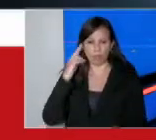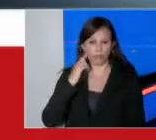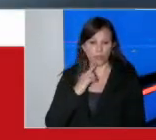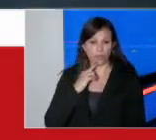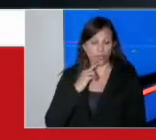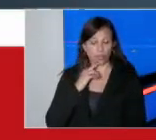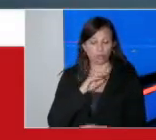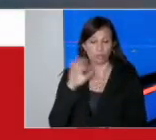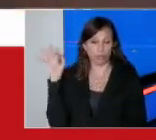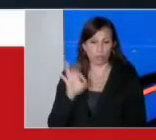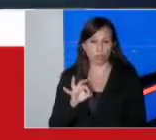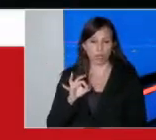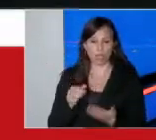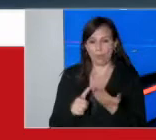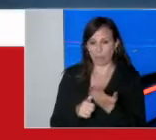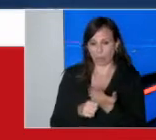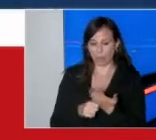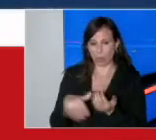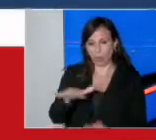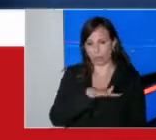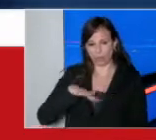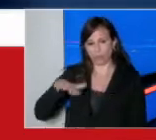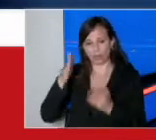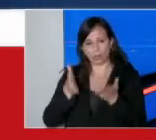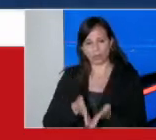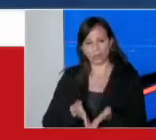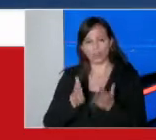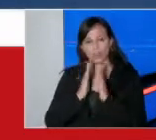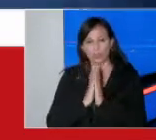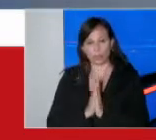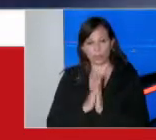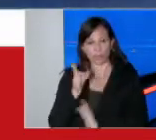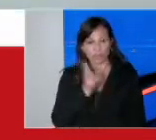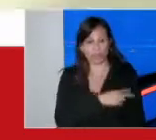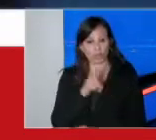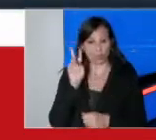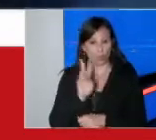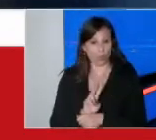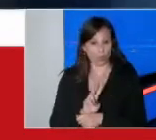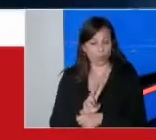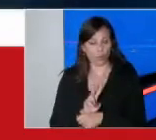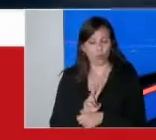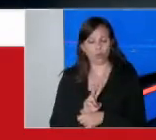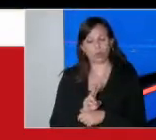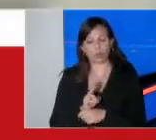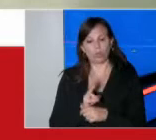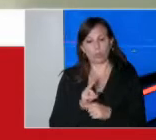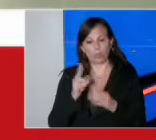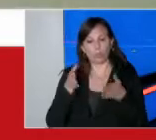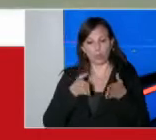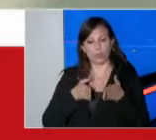פעילותה הסדירה של התחבורה ברחבי הנגב, אנו קוראים למשטרה לדאוג להבטחת התחבורה הסדירה בכבישי